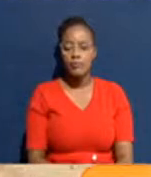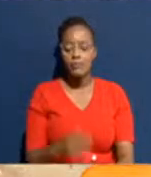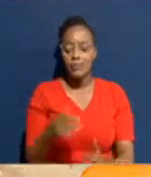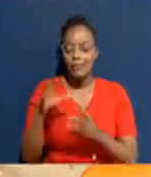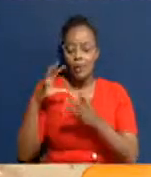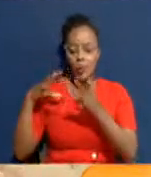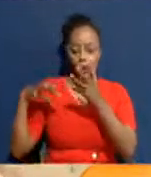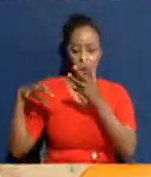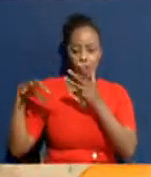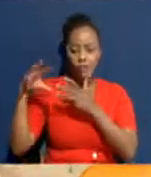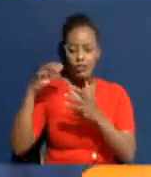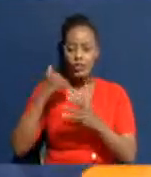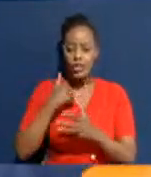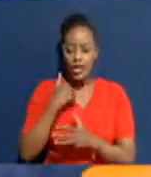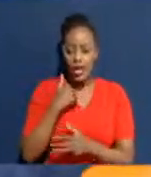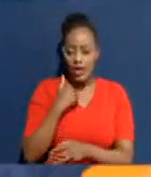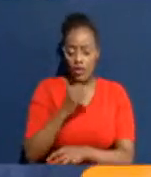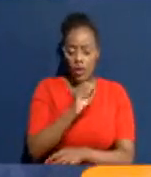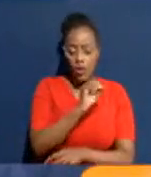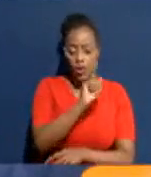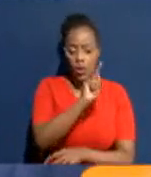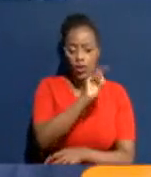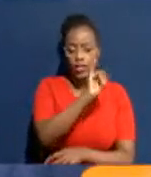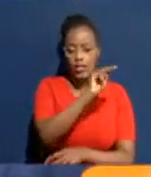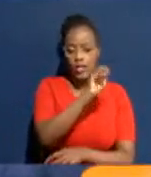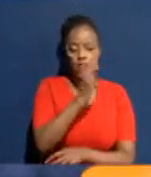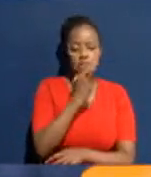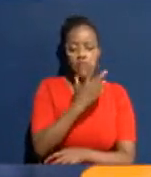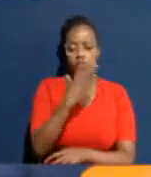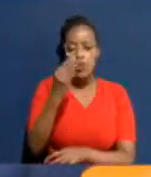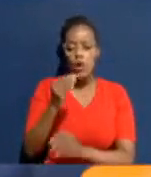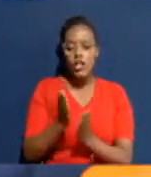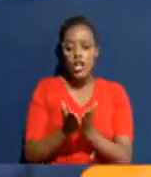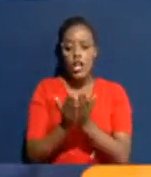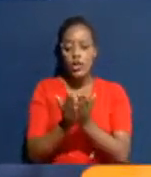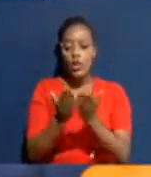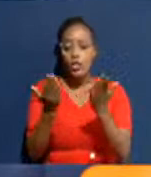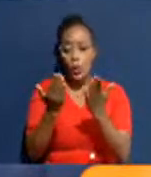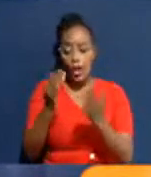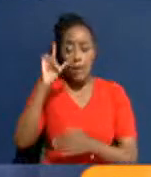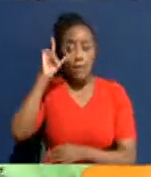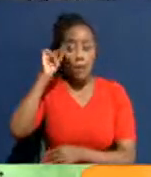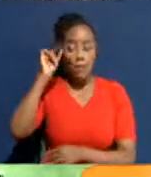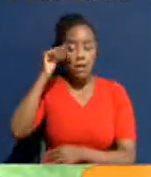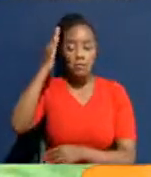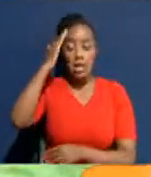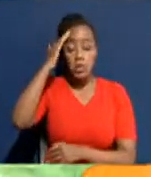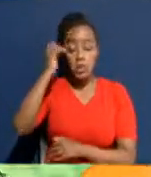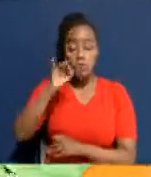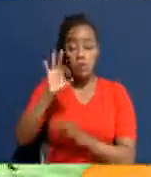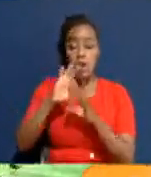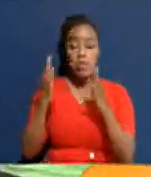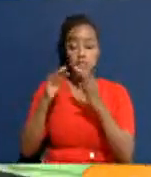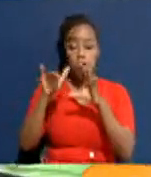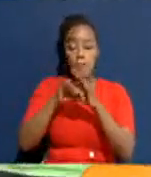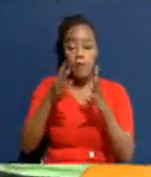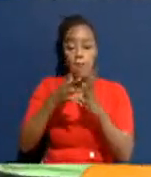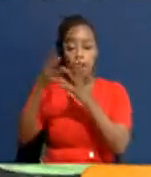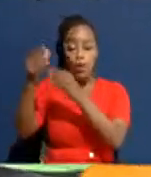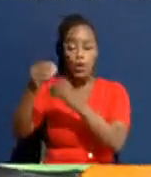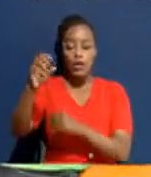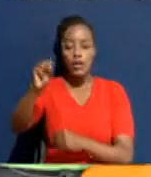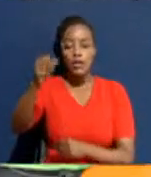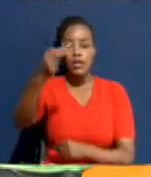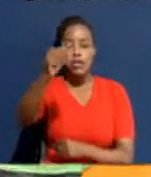Kizungumkuti cha familia ya Saila Sotieno kilianza alipodai kuwa anaelekea Likoni, kaunti ya Mombasa. Wasijue kuwa jamaa yao alikuwa anaelekea